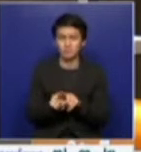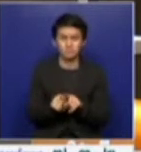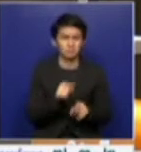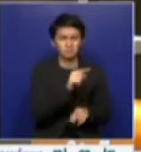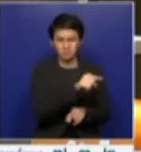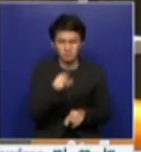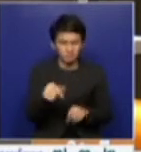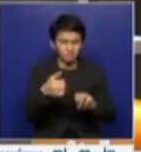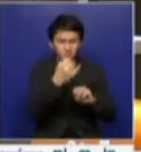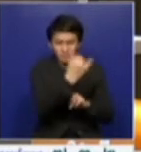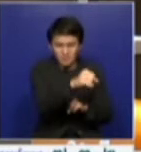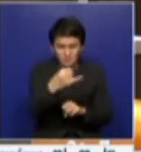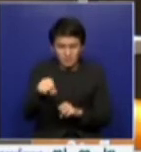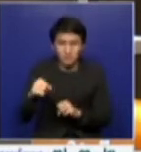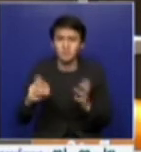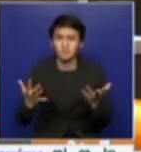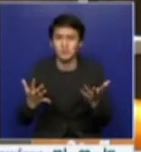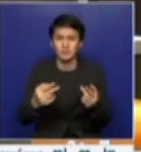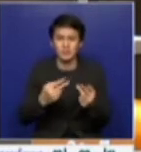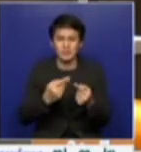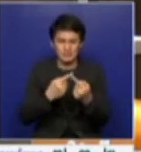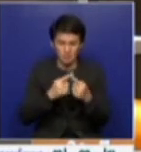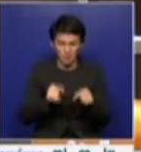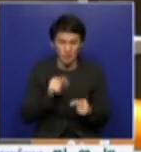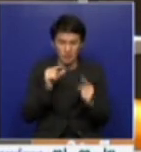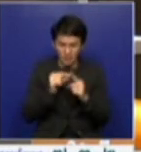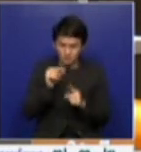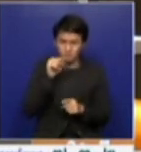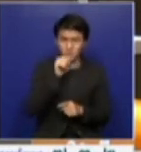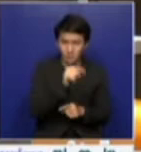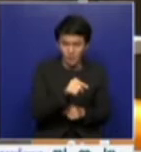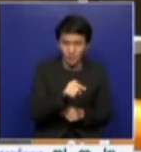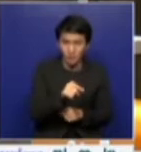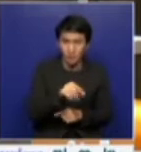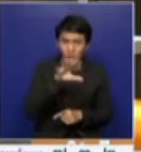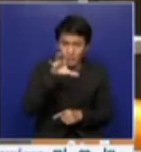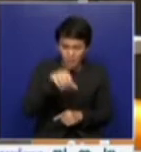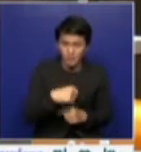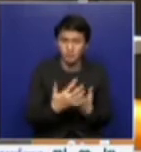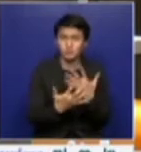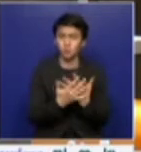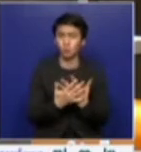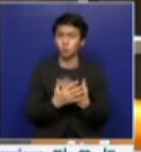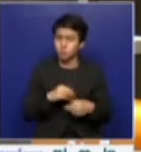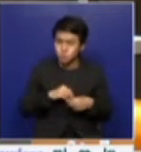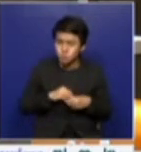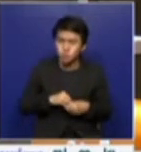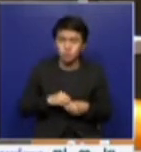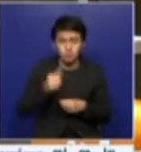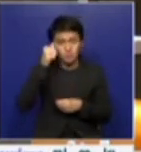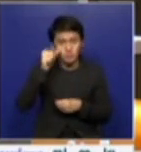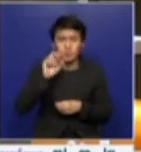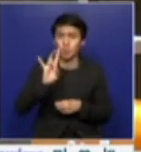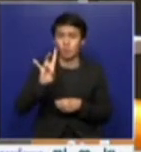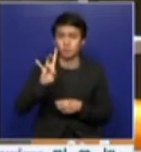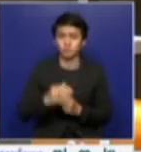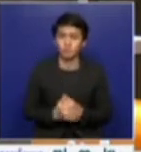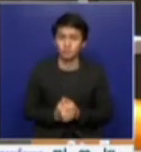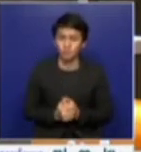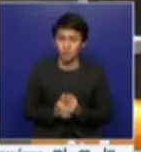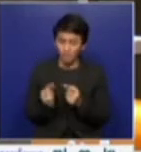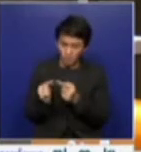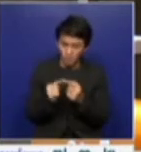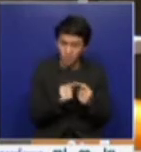ๆสามารถควบคุมผู้ถูกเรียกตัวนั้นได้ถึง 7วันอีกรอบจากนั้นแล้วยังมีการออกกฎหมายละเมิด